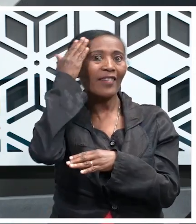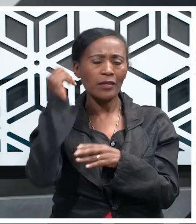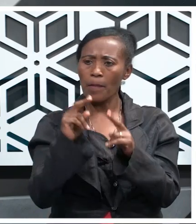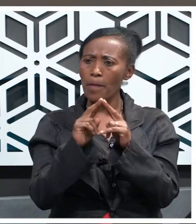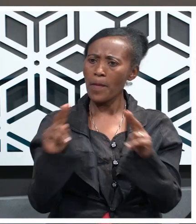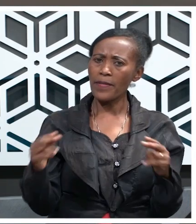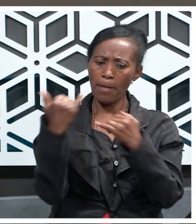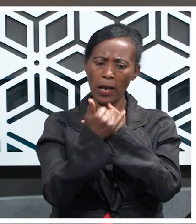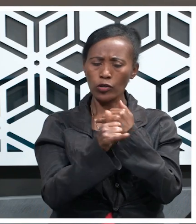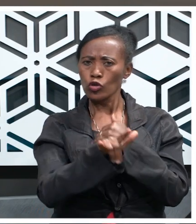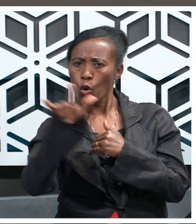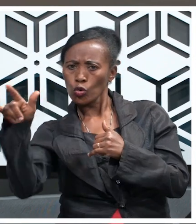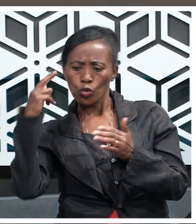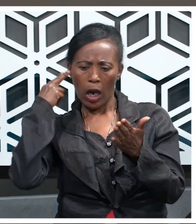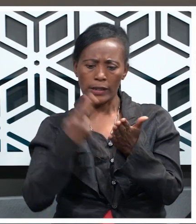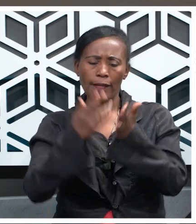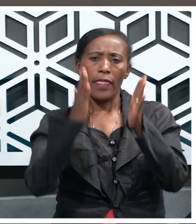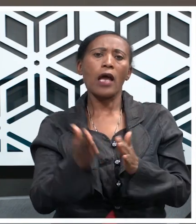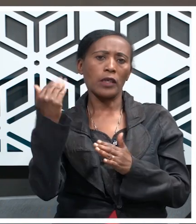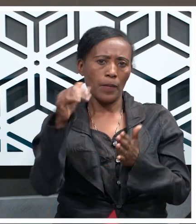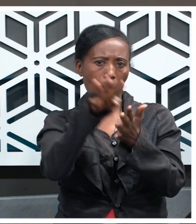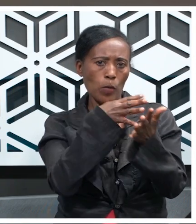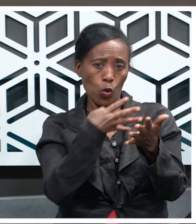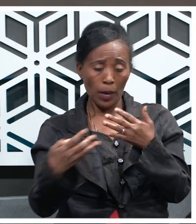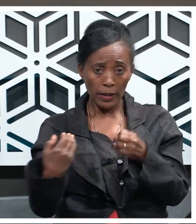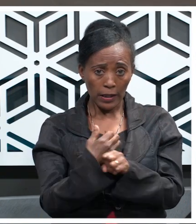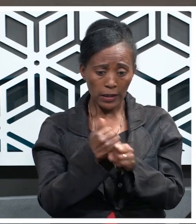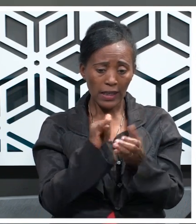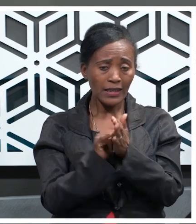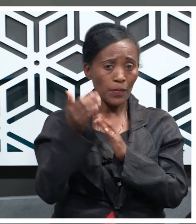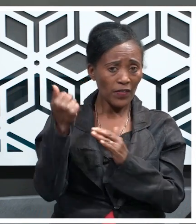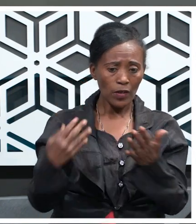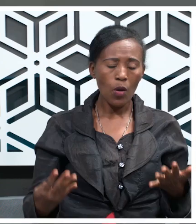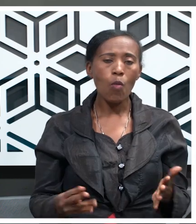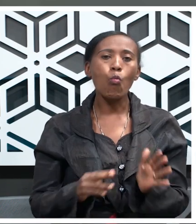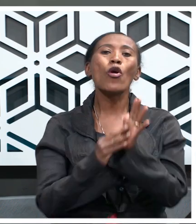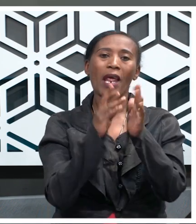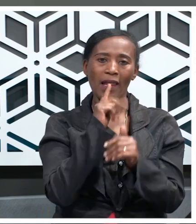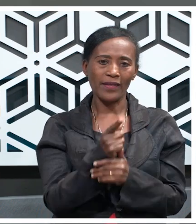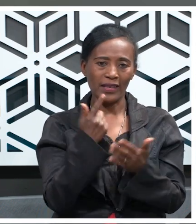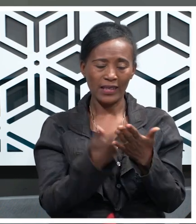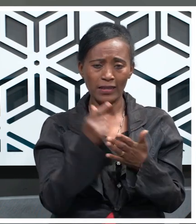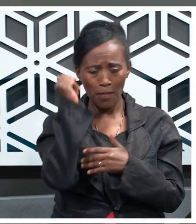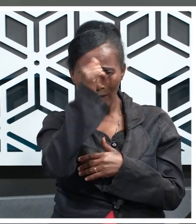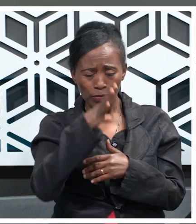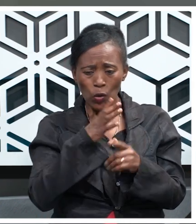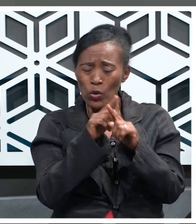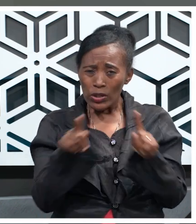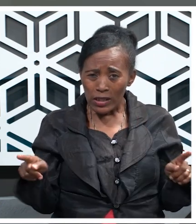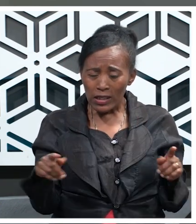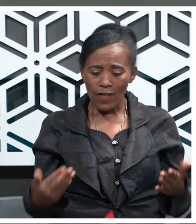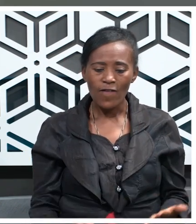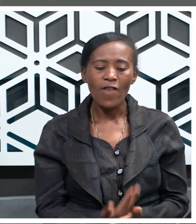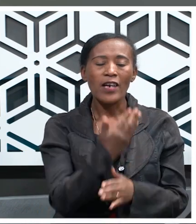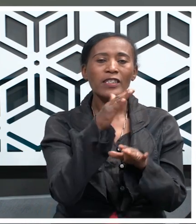አዲስ ነበር። በጣም የሀገር ውስጥም የውጭ ሚዲያዎች ነበሩ ፕሮግራሙን የሰሩት። ከዚህ በፊት ያው ሞዴሊንግ ላይ እኛ ሀገር ተሰርቶ ያውቃል፣